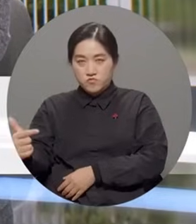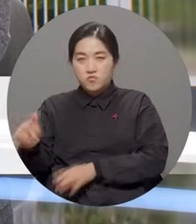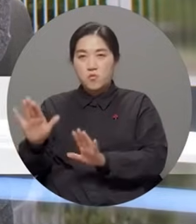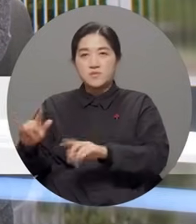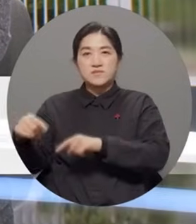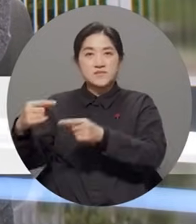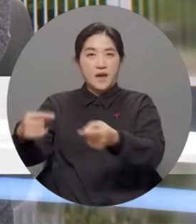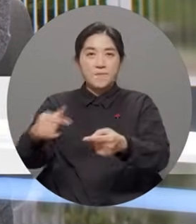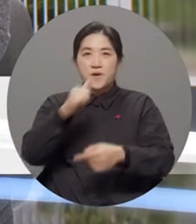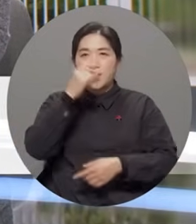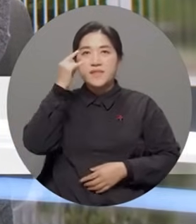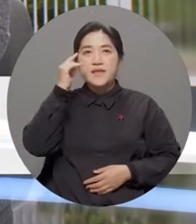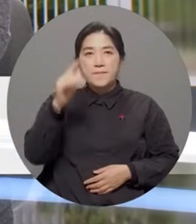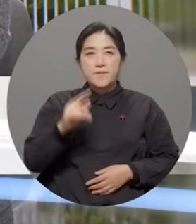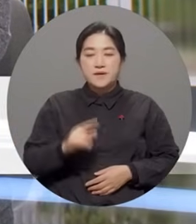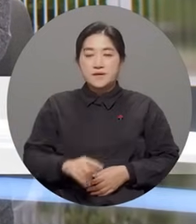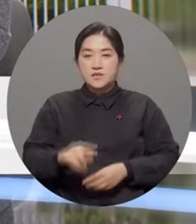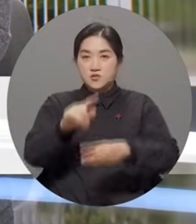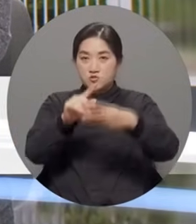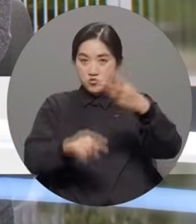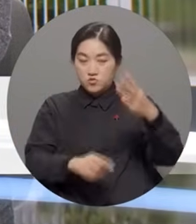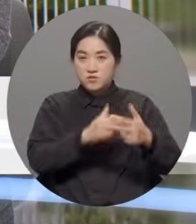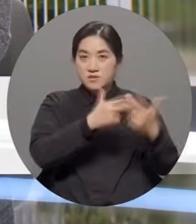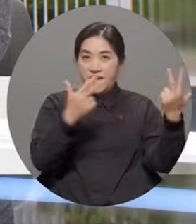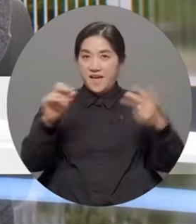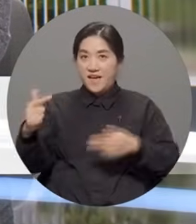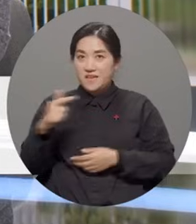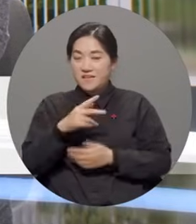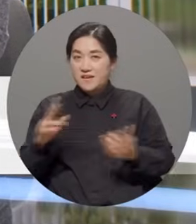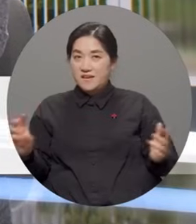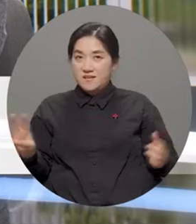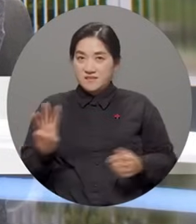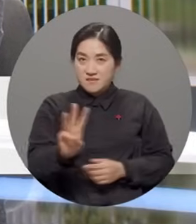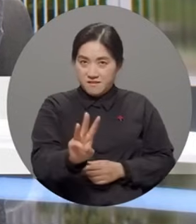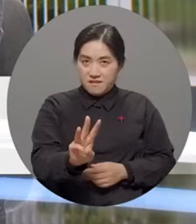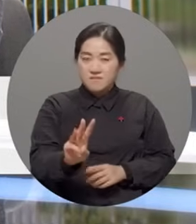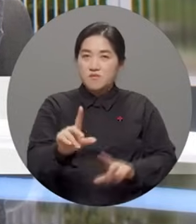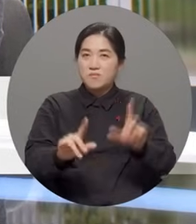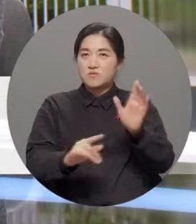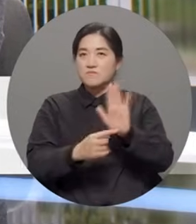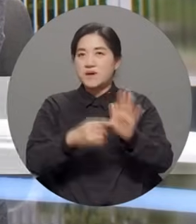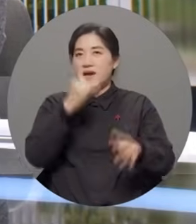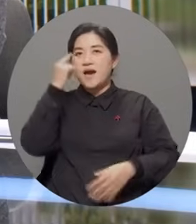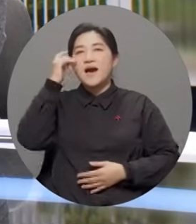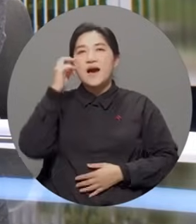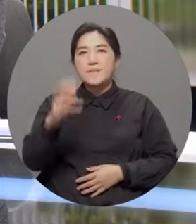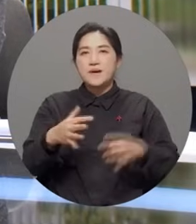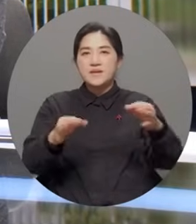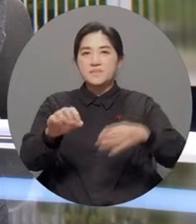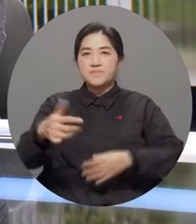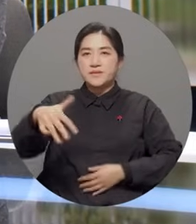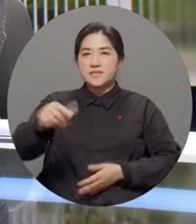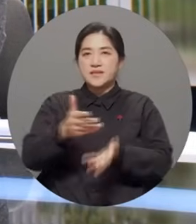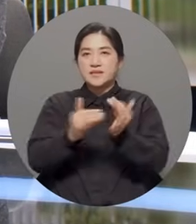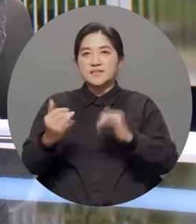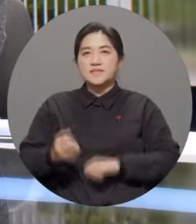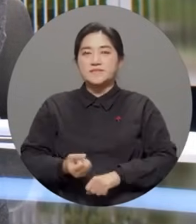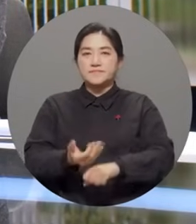참석할 것으로 예상이 되는데, 세 사람이 한 자리에 있는 모습도 공개될 것으로 보입니다. 김민찬 기자가